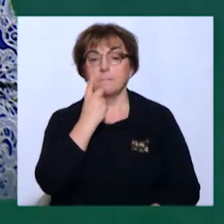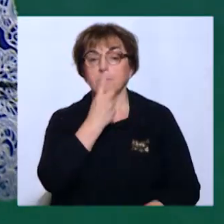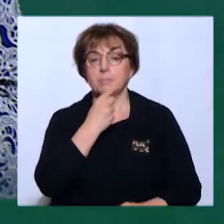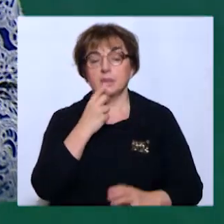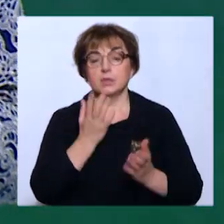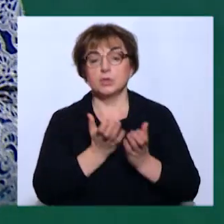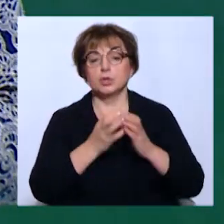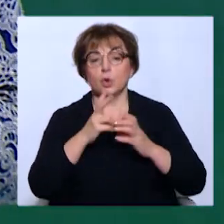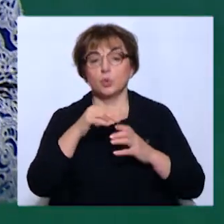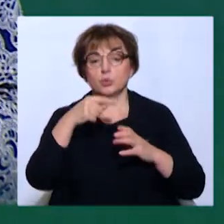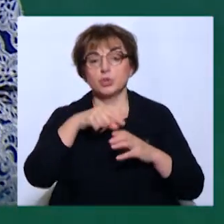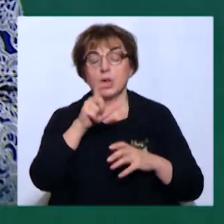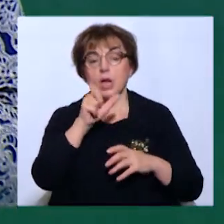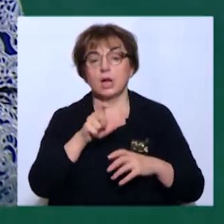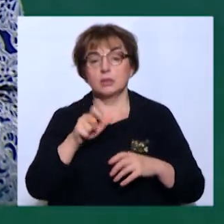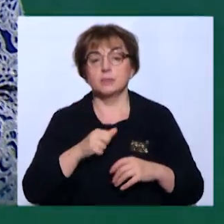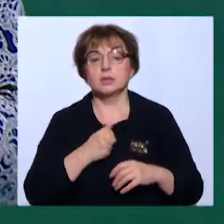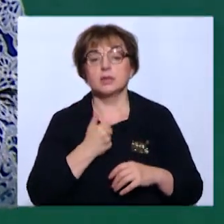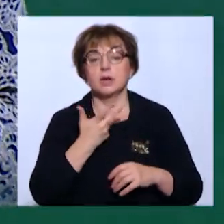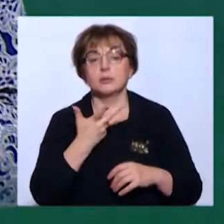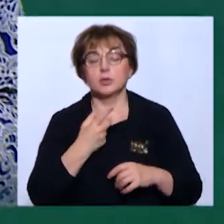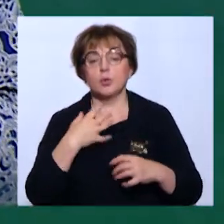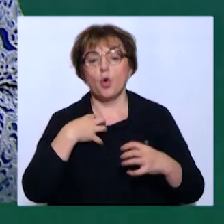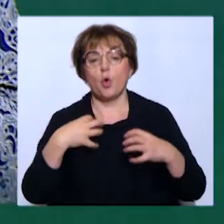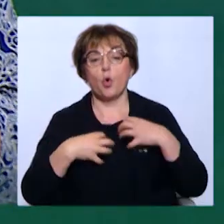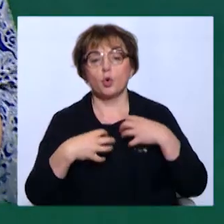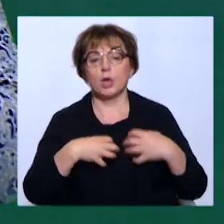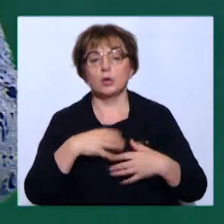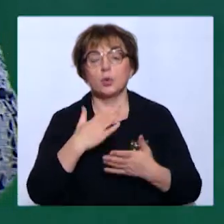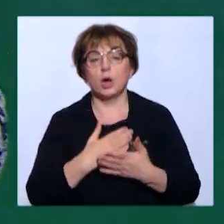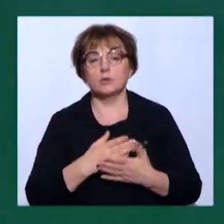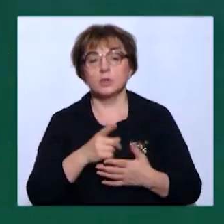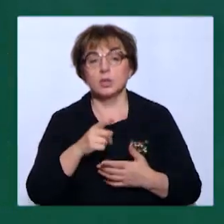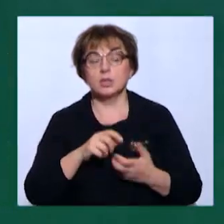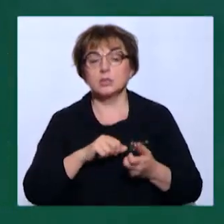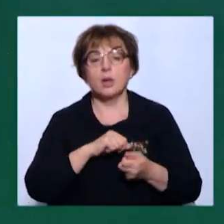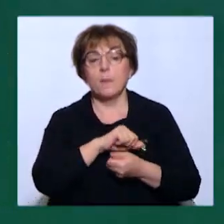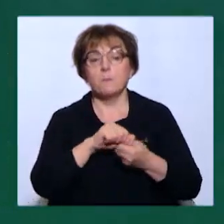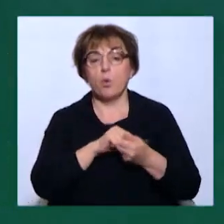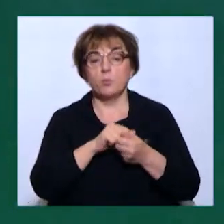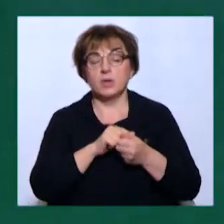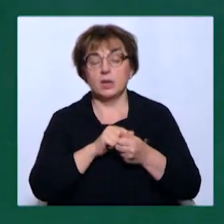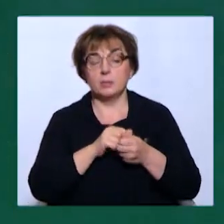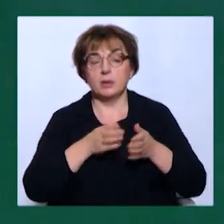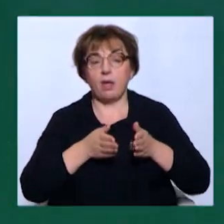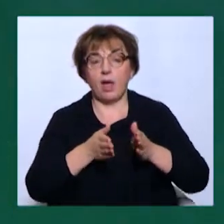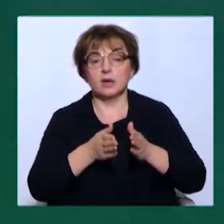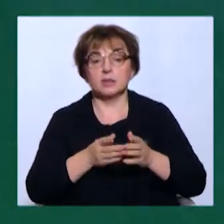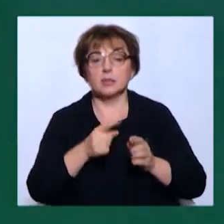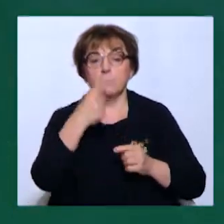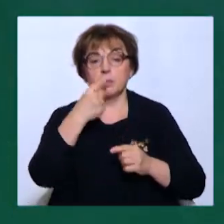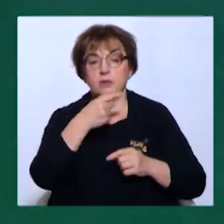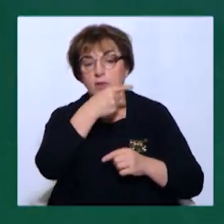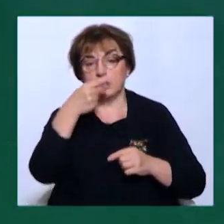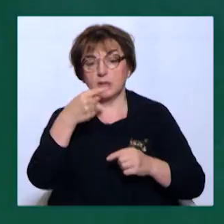ღრუში ადამიანს რამდენიმე ორგანო აქვს. ის მომნელებელი არხის პირველი განყოფილება და